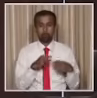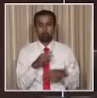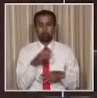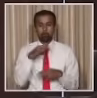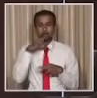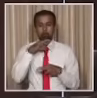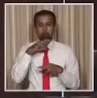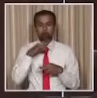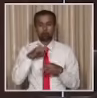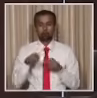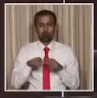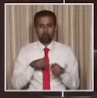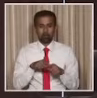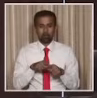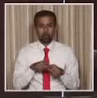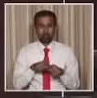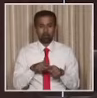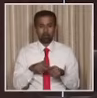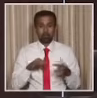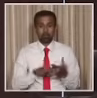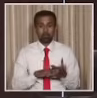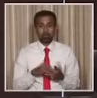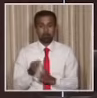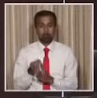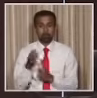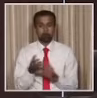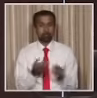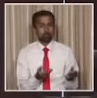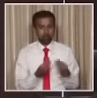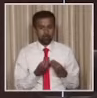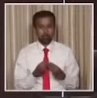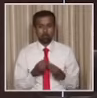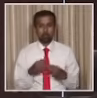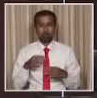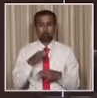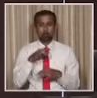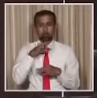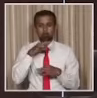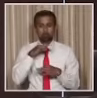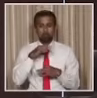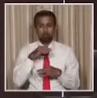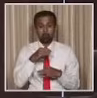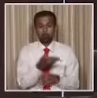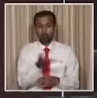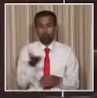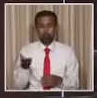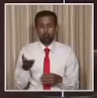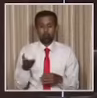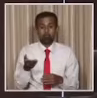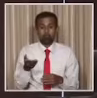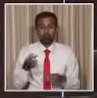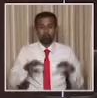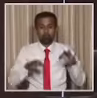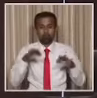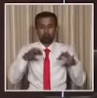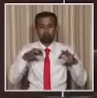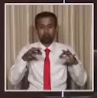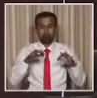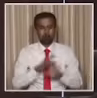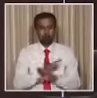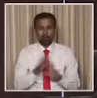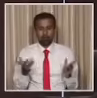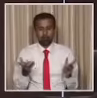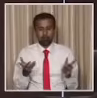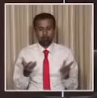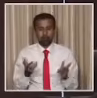පමණයි. ඒ අගමැති රූකඩේ තමයි සජිත් ප්‍රේමදාසට බාර ගන්න කිව්වේ. ඒ රූකඩේට නටන්න ඔබතුමාලාගේ වැයරවලට නූල්ලට නටන්න මිනිහෙක් නෙමෙයි සජිත්